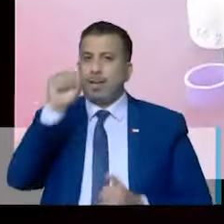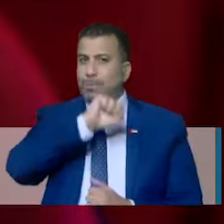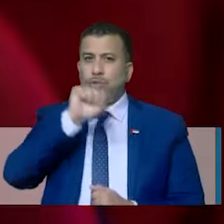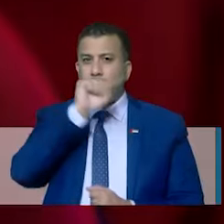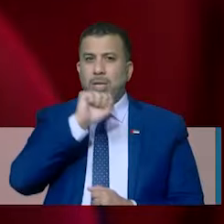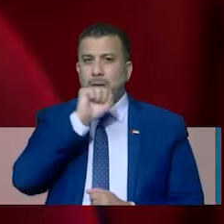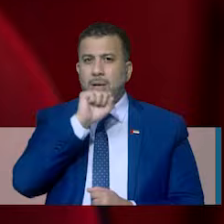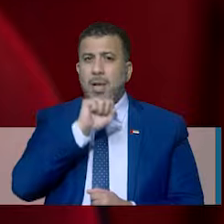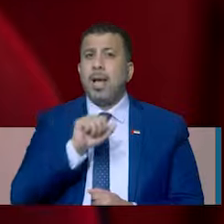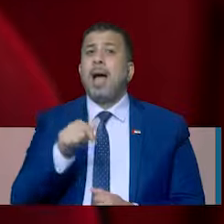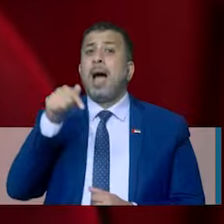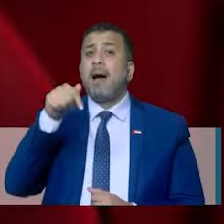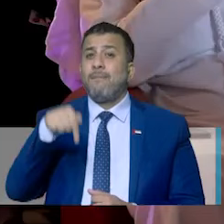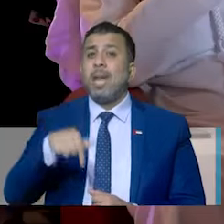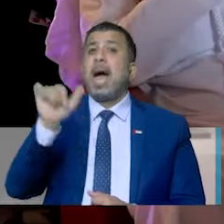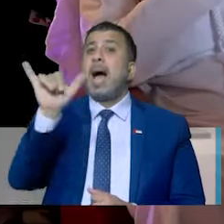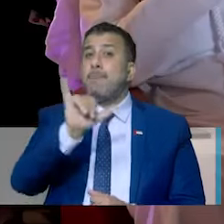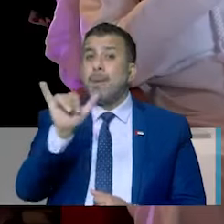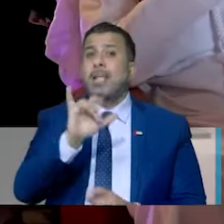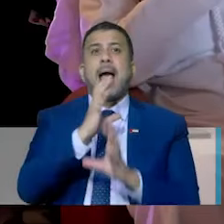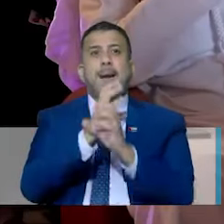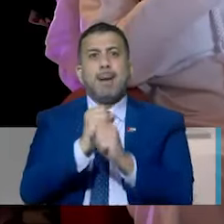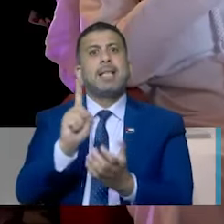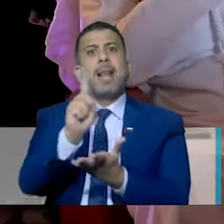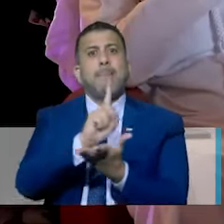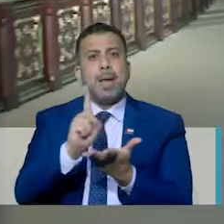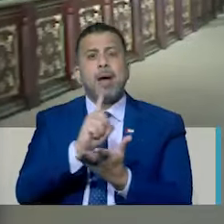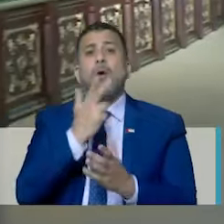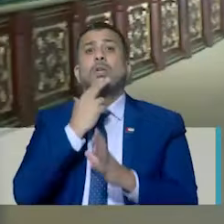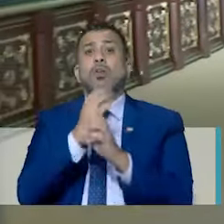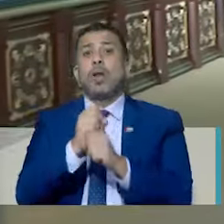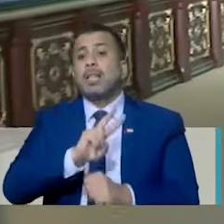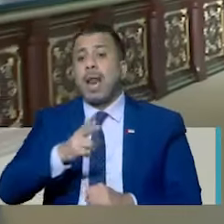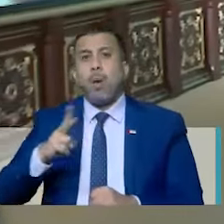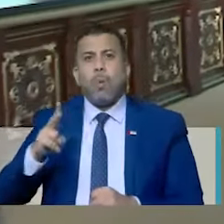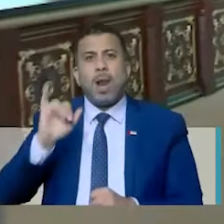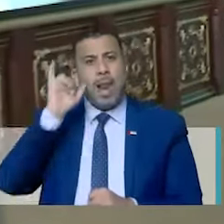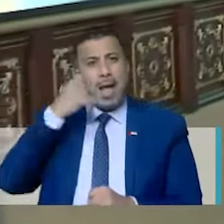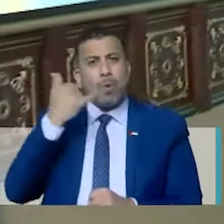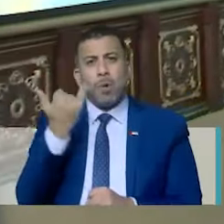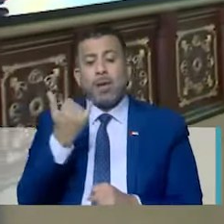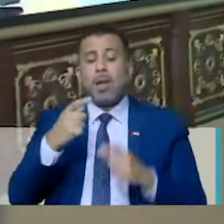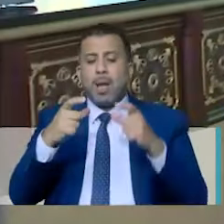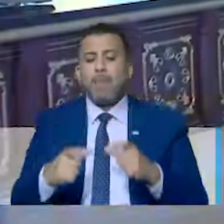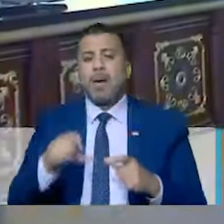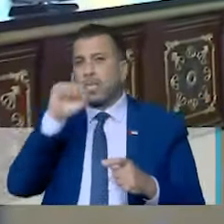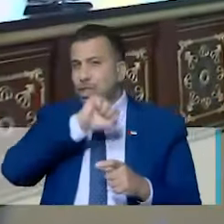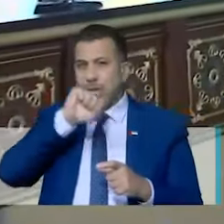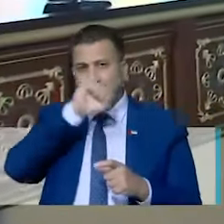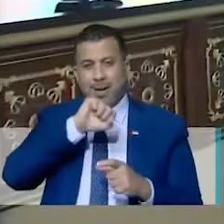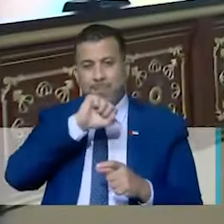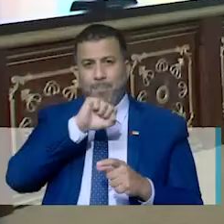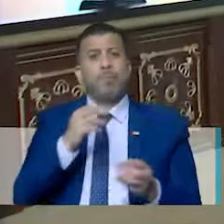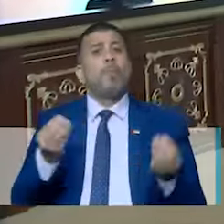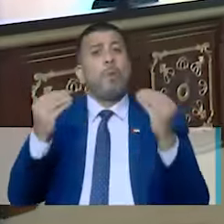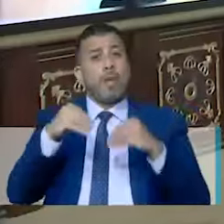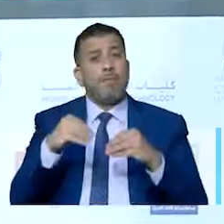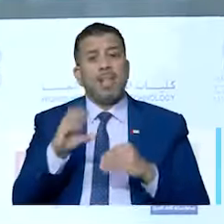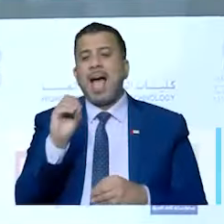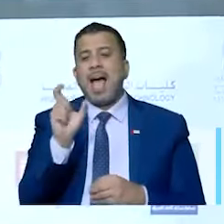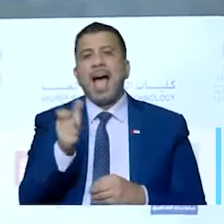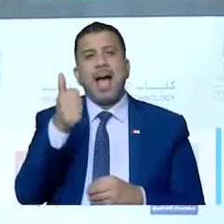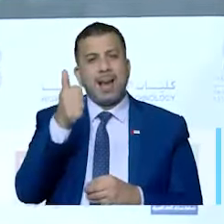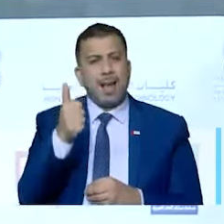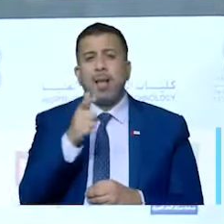الاعلى حاكم الشارقه في اهميه حمايه البيئه وصون التنوع الحيوي في الاماره واضافت